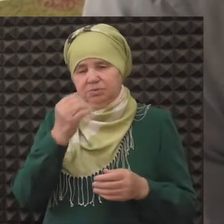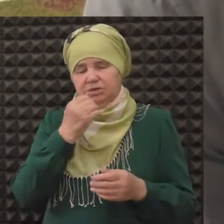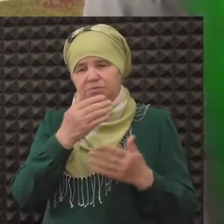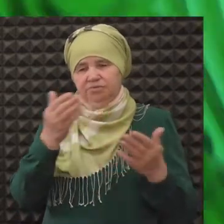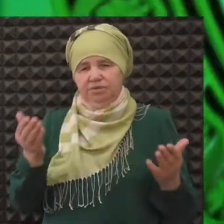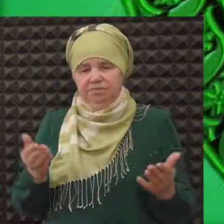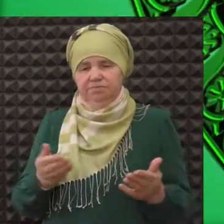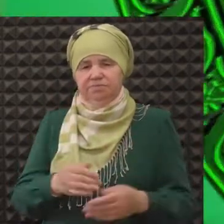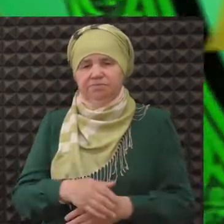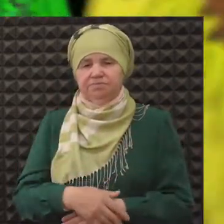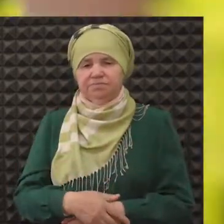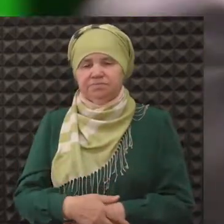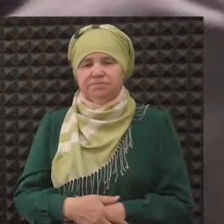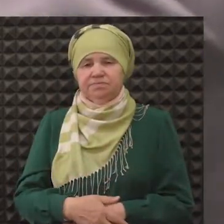вам.